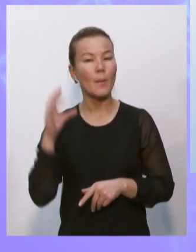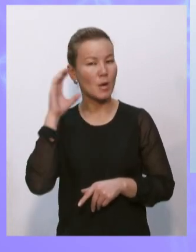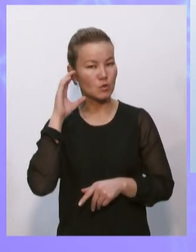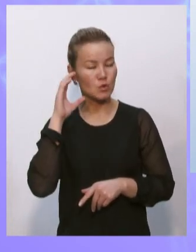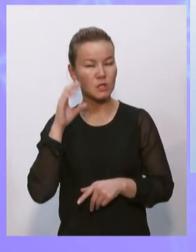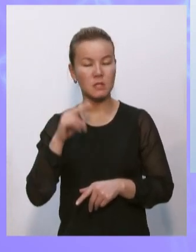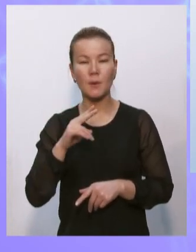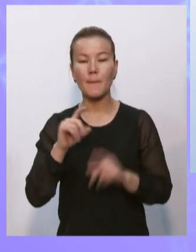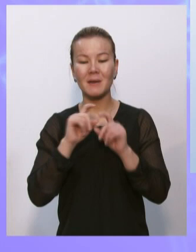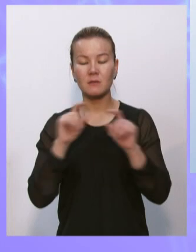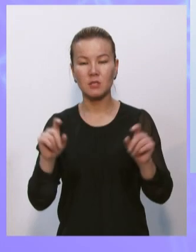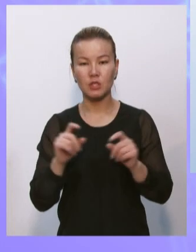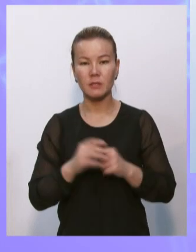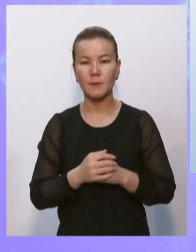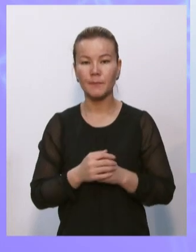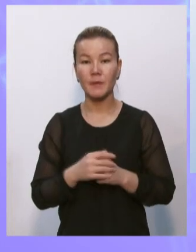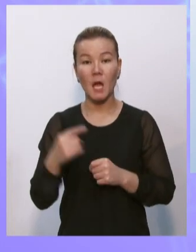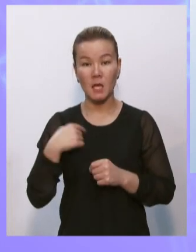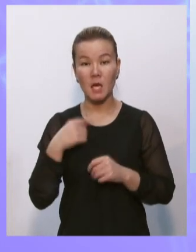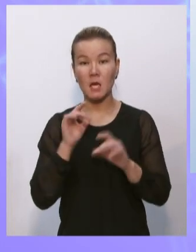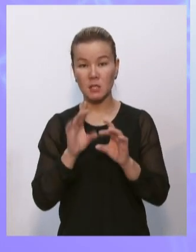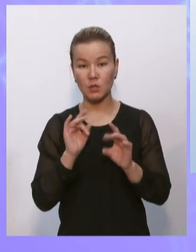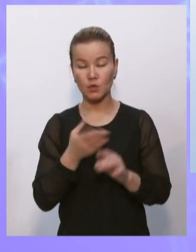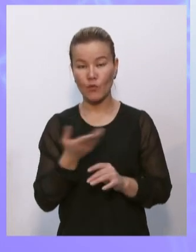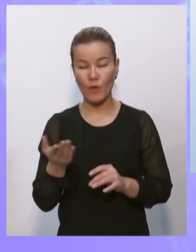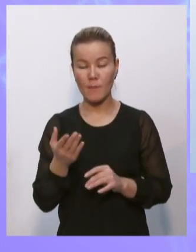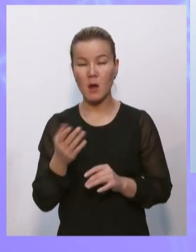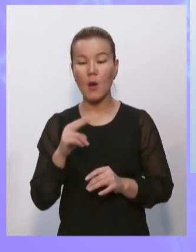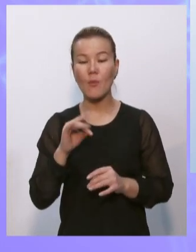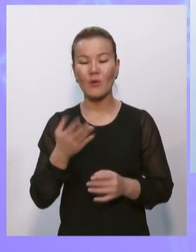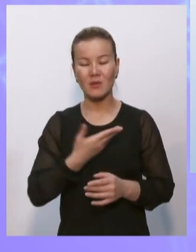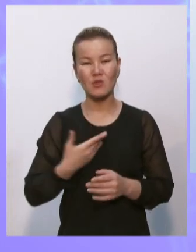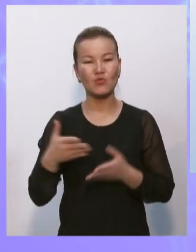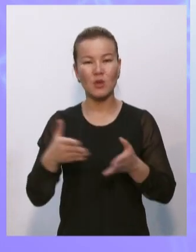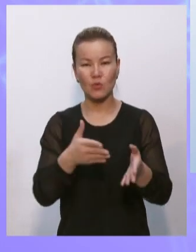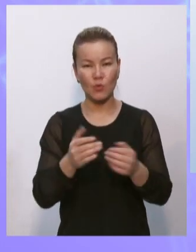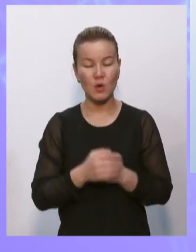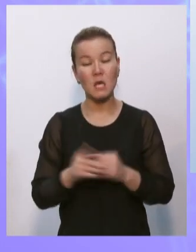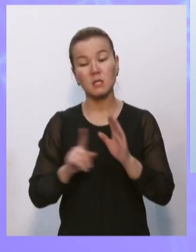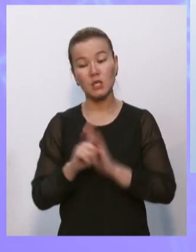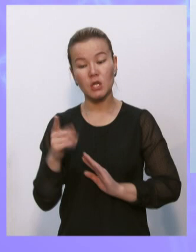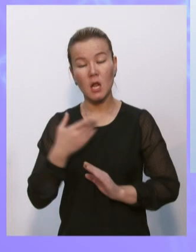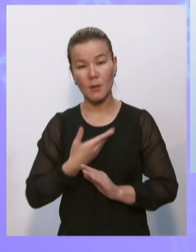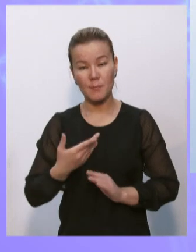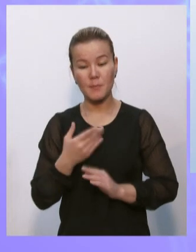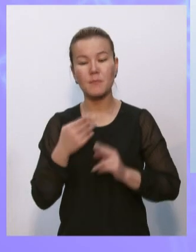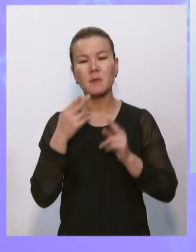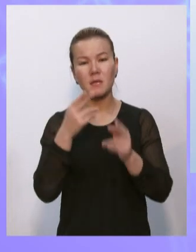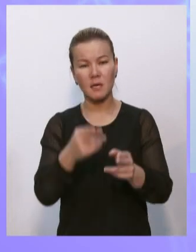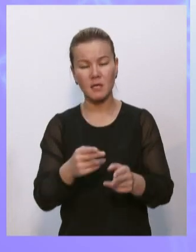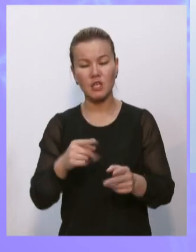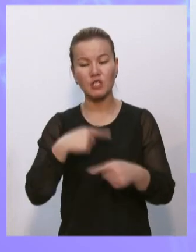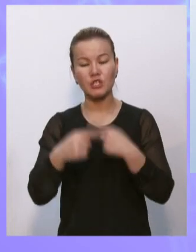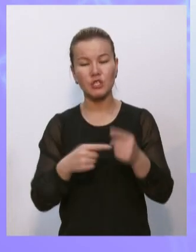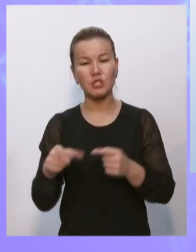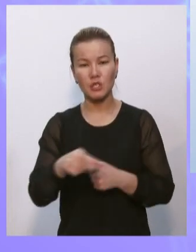Послушайте предложение. Я расскажу вам про нашу дорогу. Сначала мы переехали через